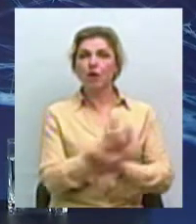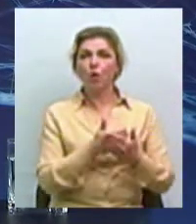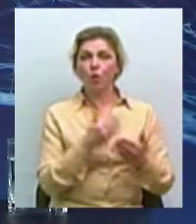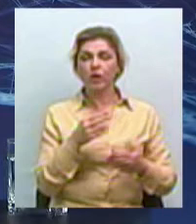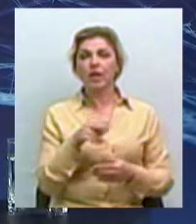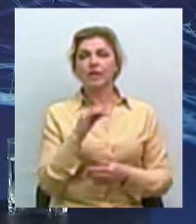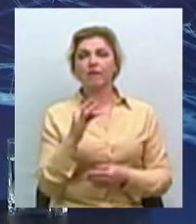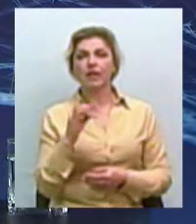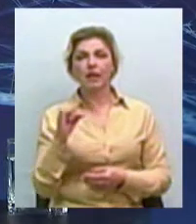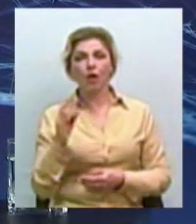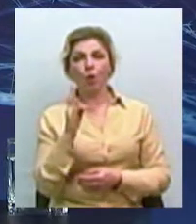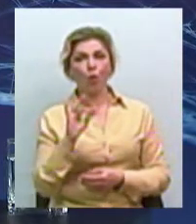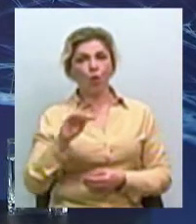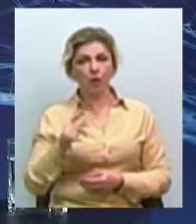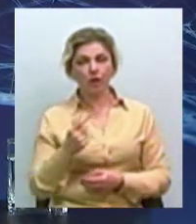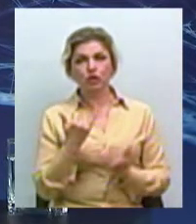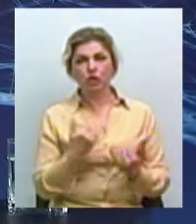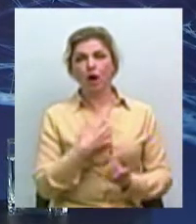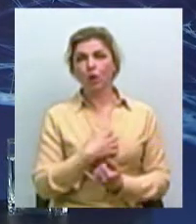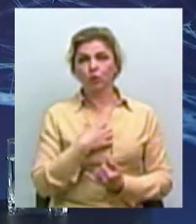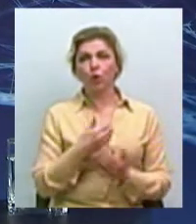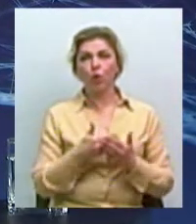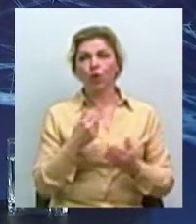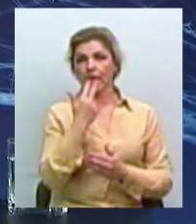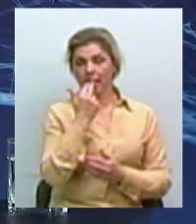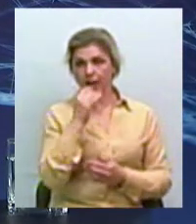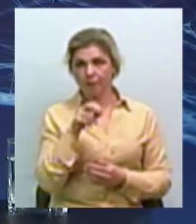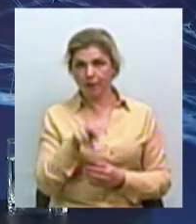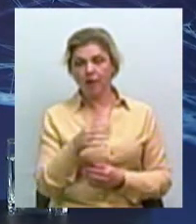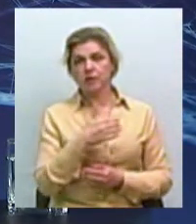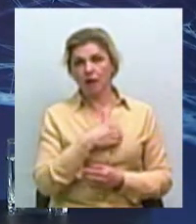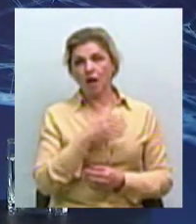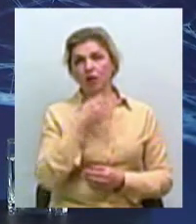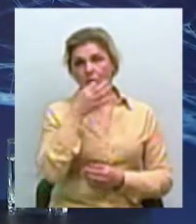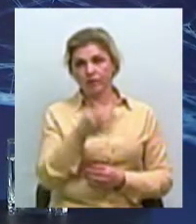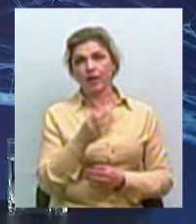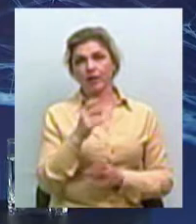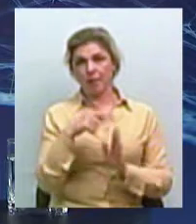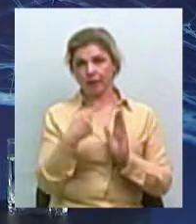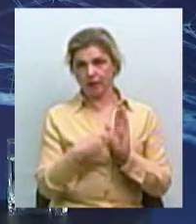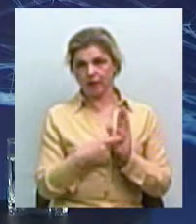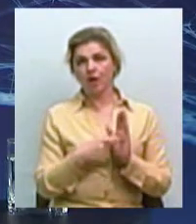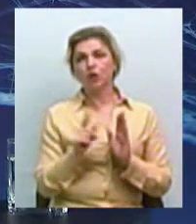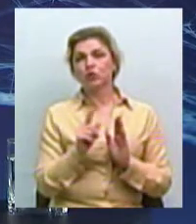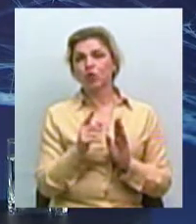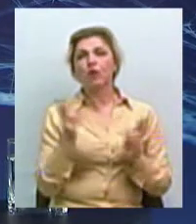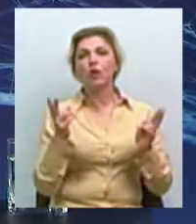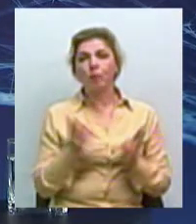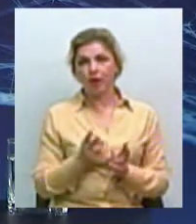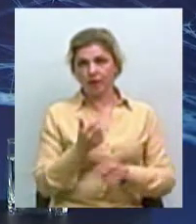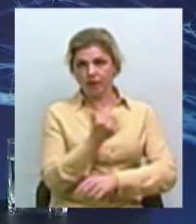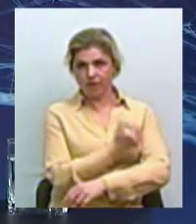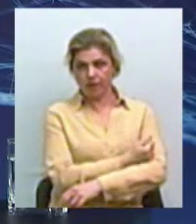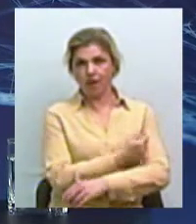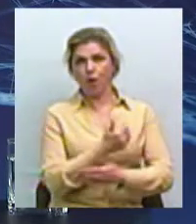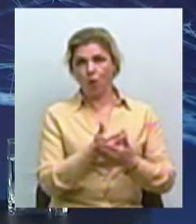кору. Зараз актуальна вакцинація від грипу, то хочу зразу відповісти на таке питання, що вона необхідна, вона